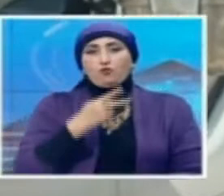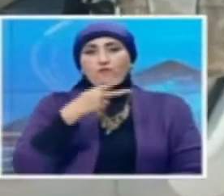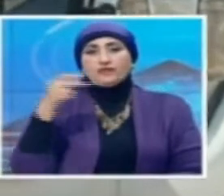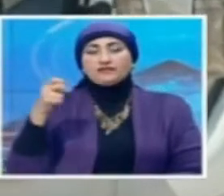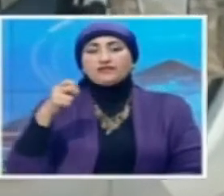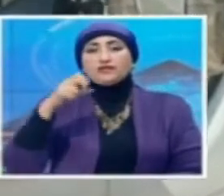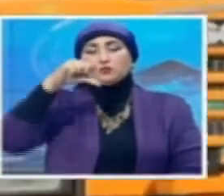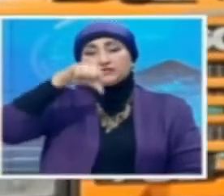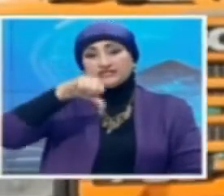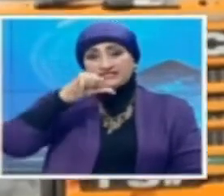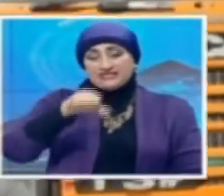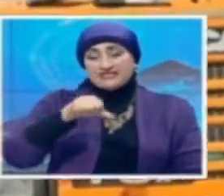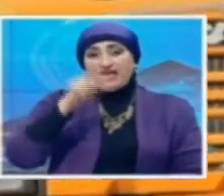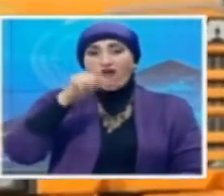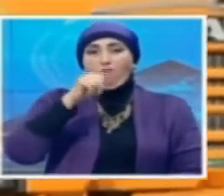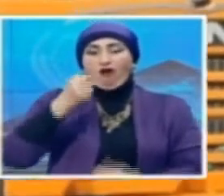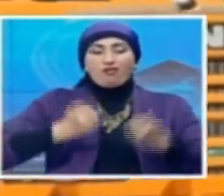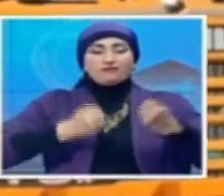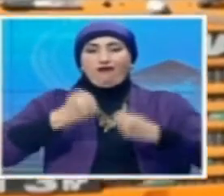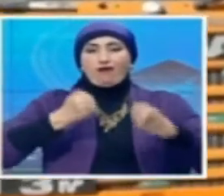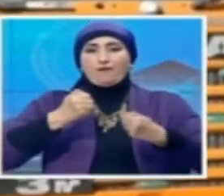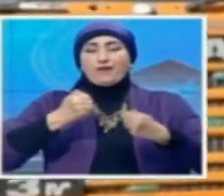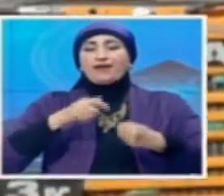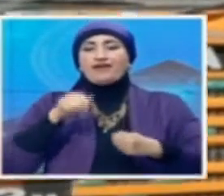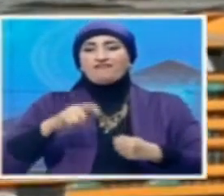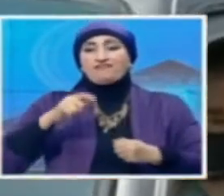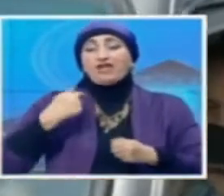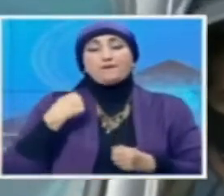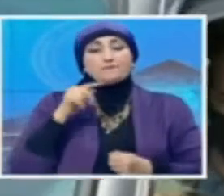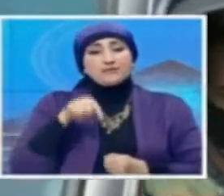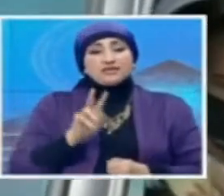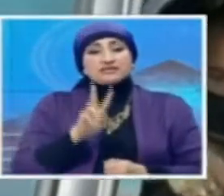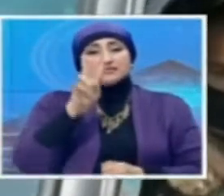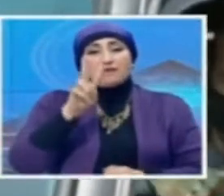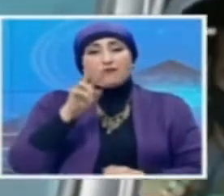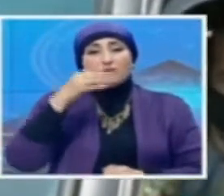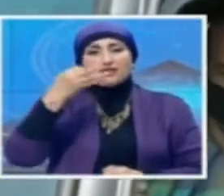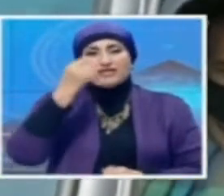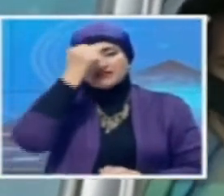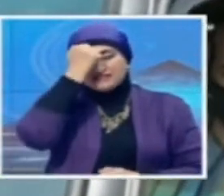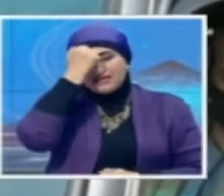243290 مخالفة مرورية متنوعة، من بينها